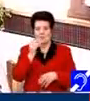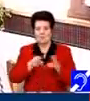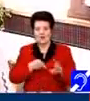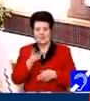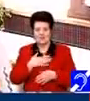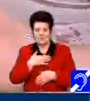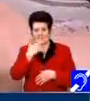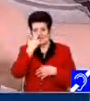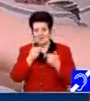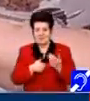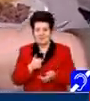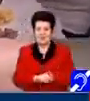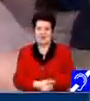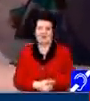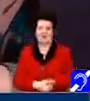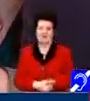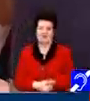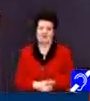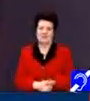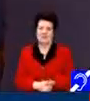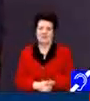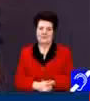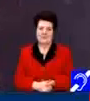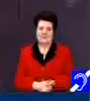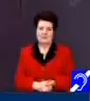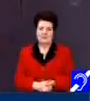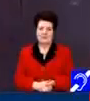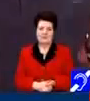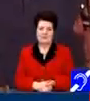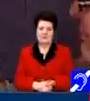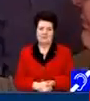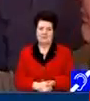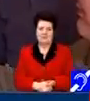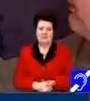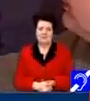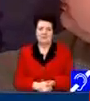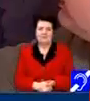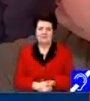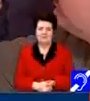noastre tradiționale. La mulți ani, sănătate! Sănătate!